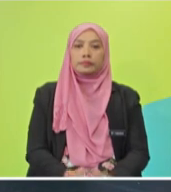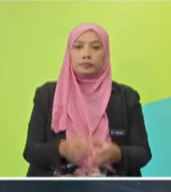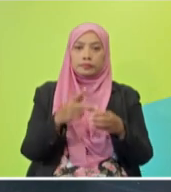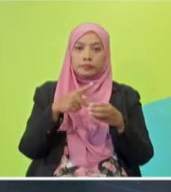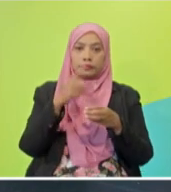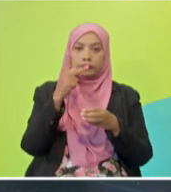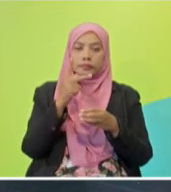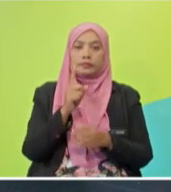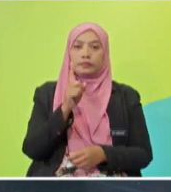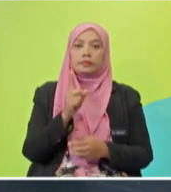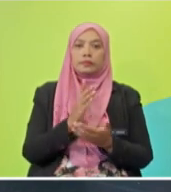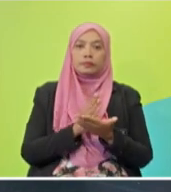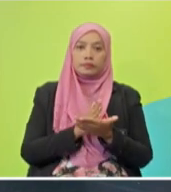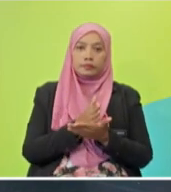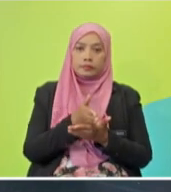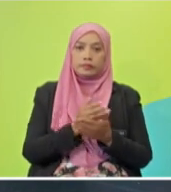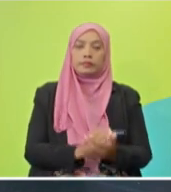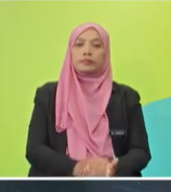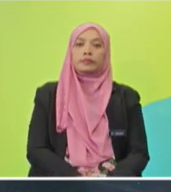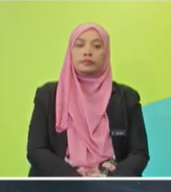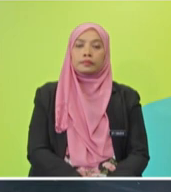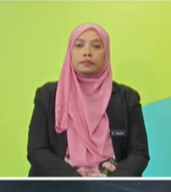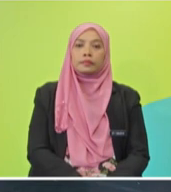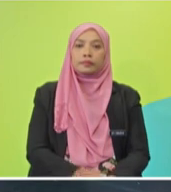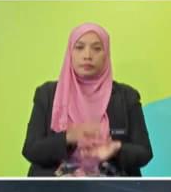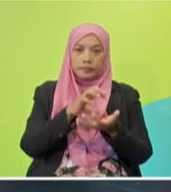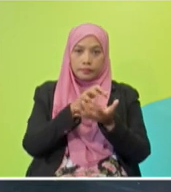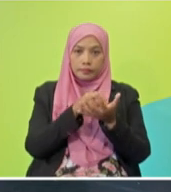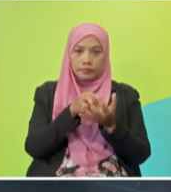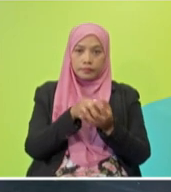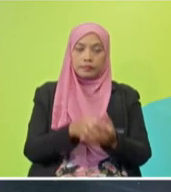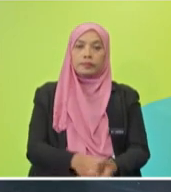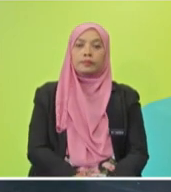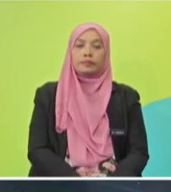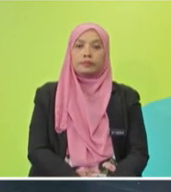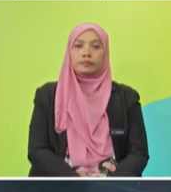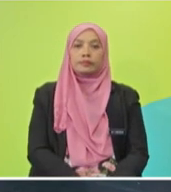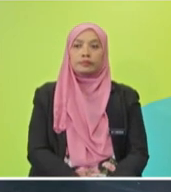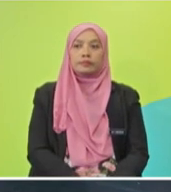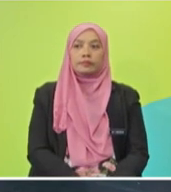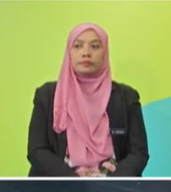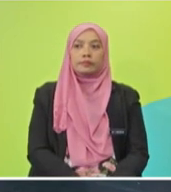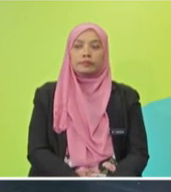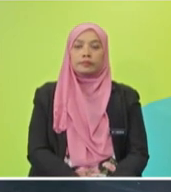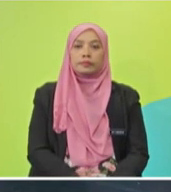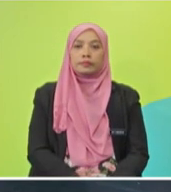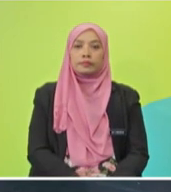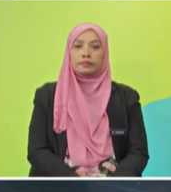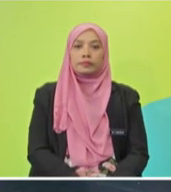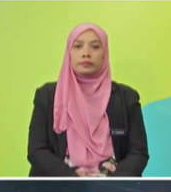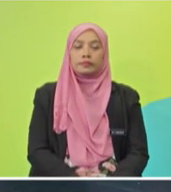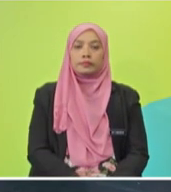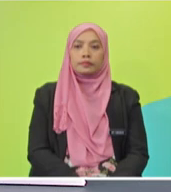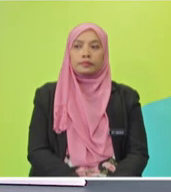potongan daripada kek yang warna pink tu. Yang ni, Igo, yang warna merah jambu ni. Jangan makan dulu. Okey, saya cuba, Igo. Okey, dekat sini, Igo.